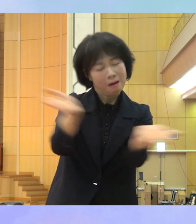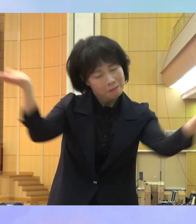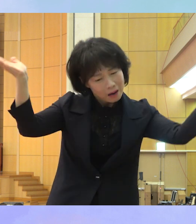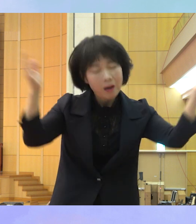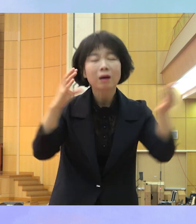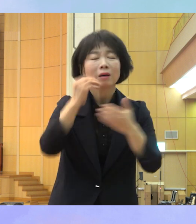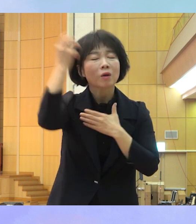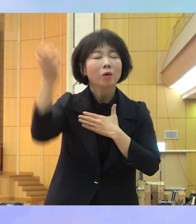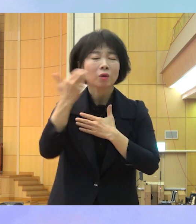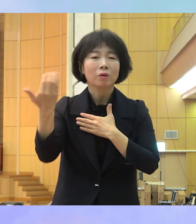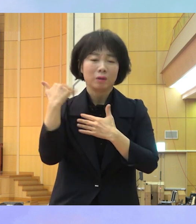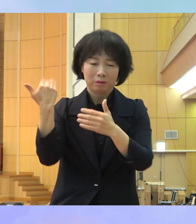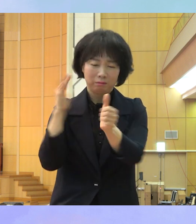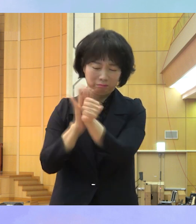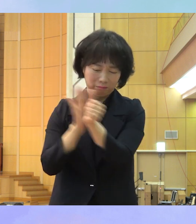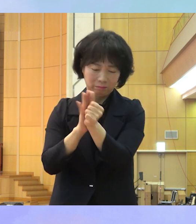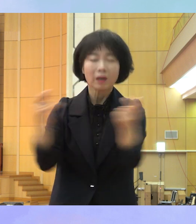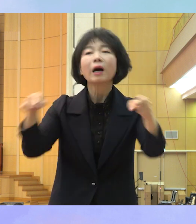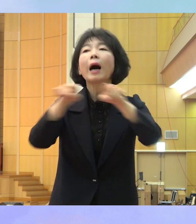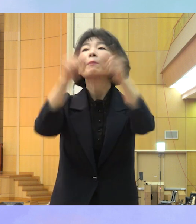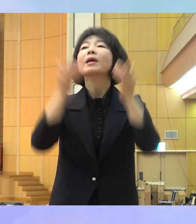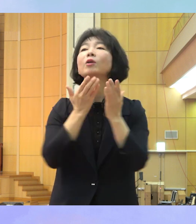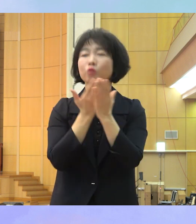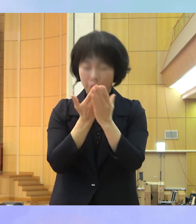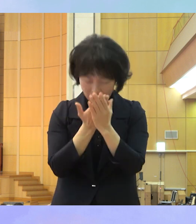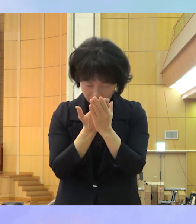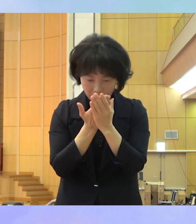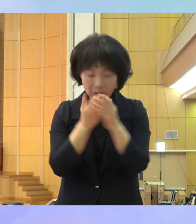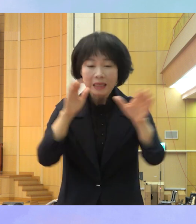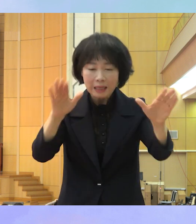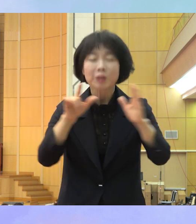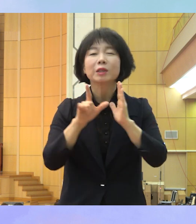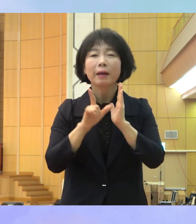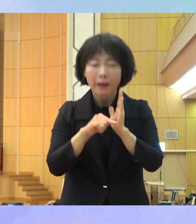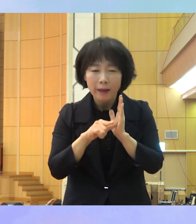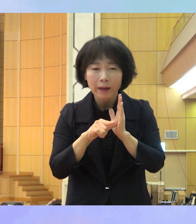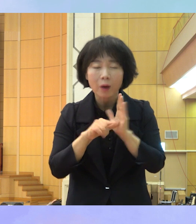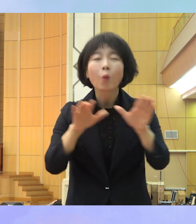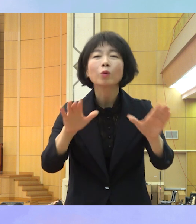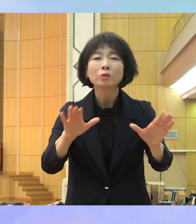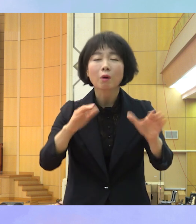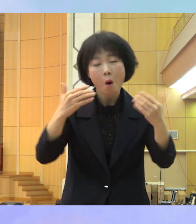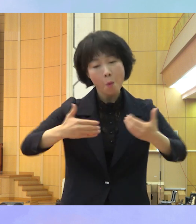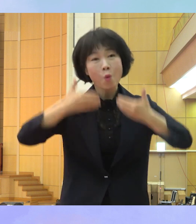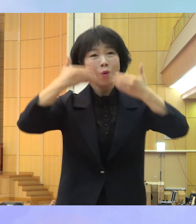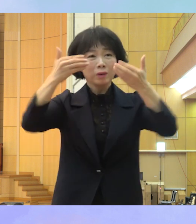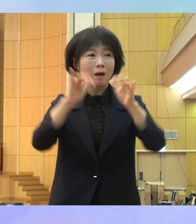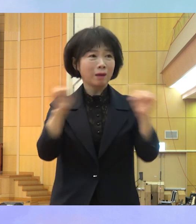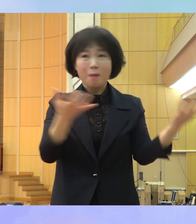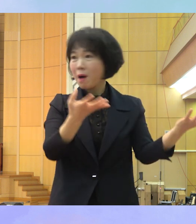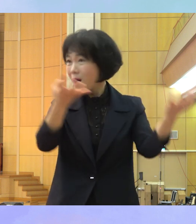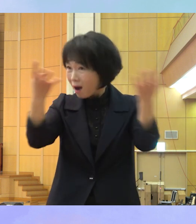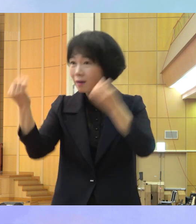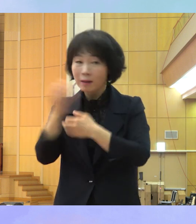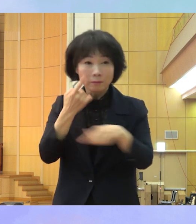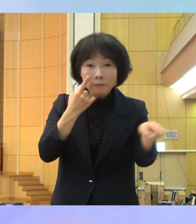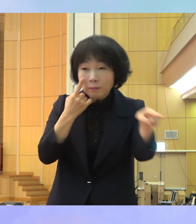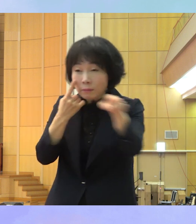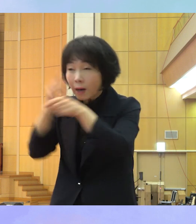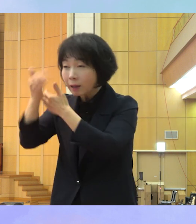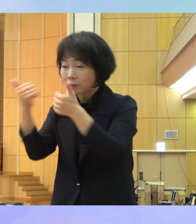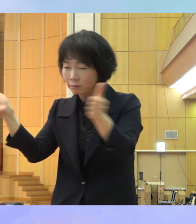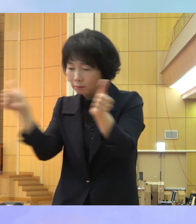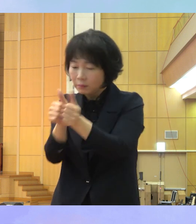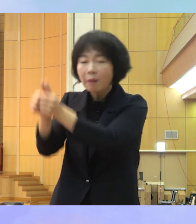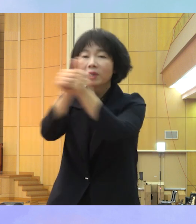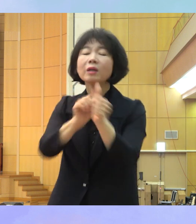성령께서 역사하시고 함께하여 주시옵소서. 아버지 하나님, 오늘 또 봉사하는 손길들에 하나님이